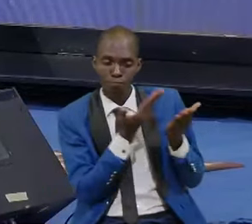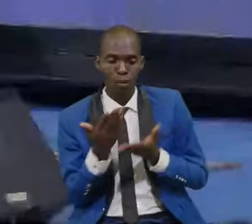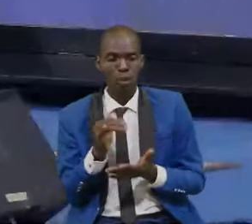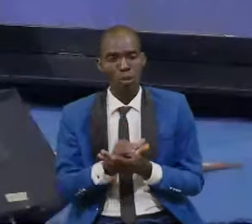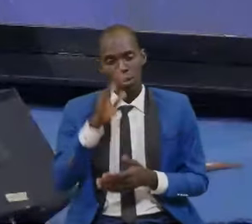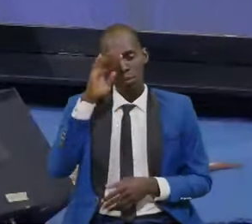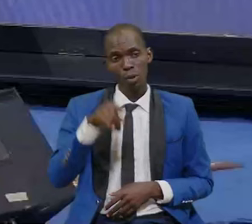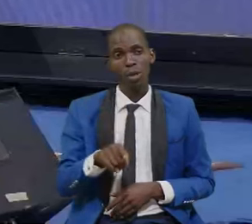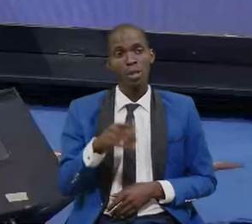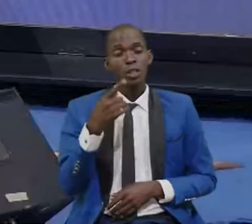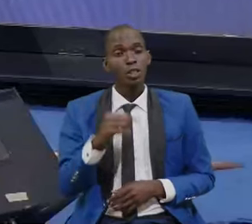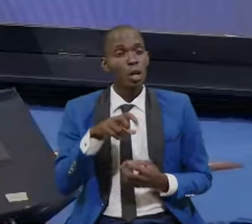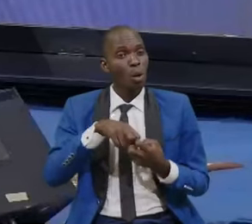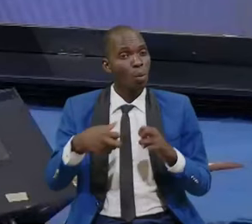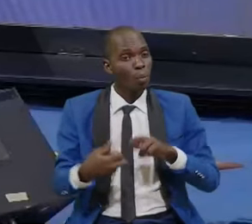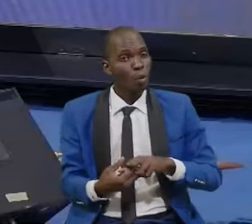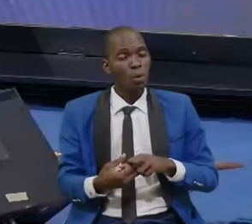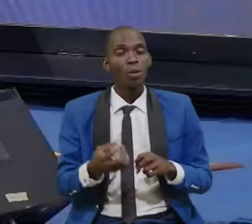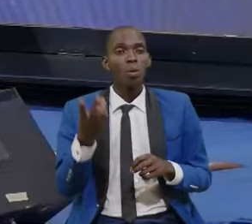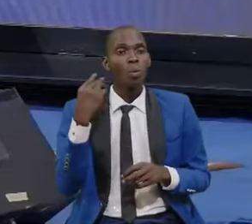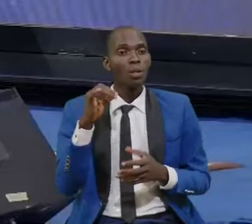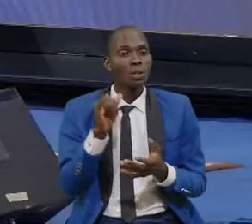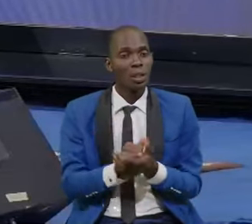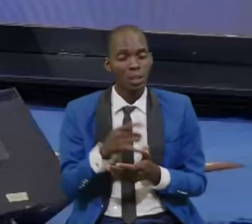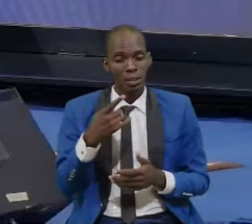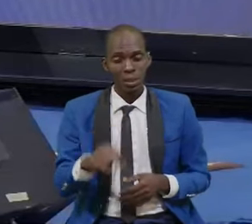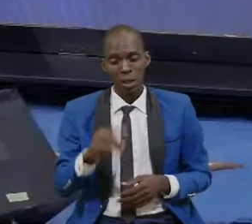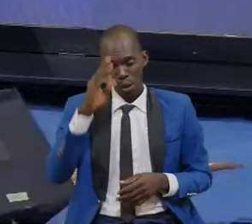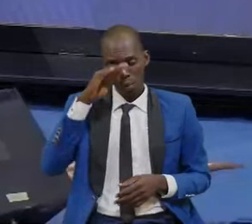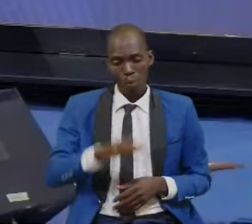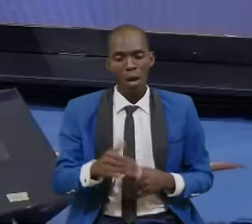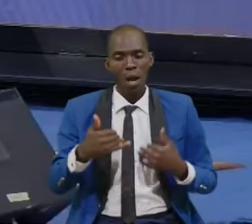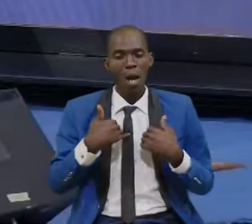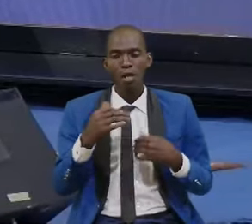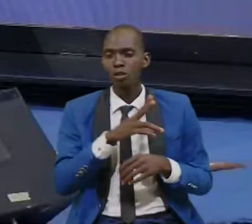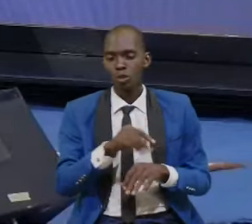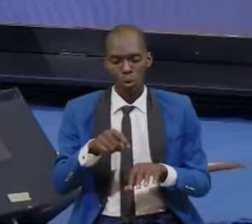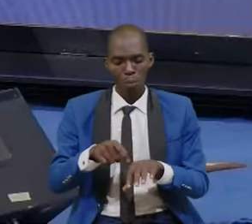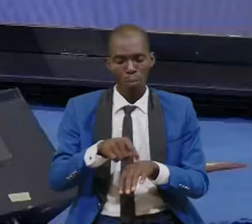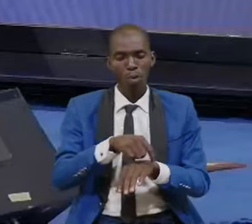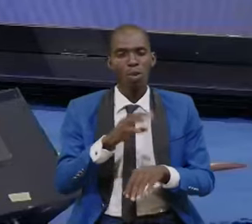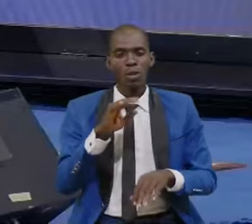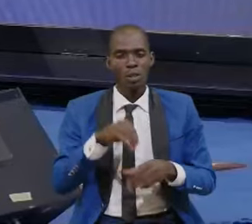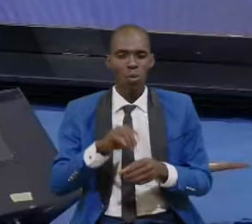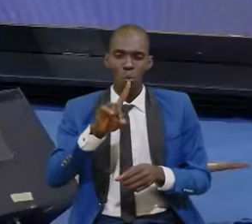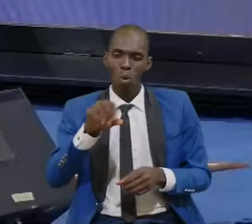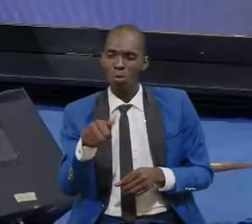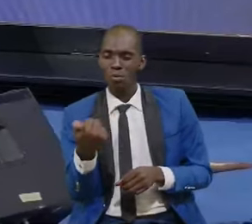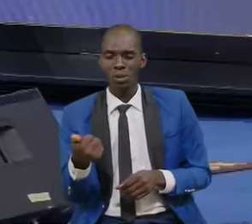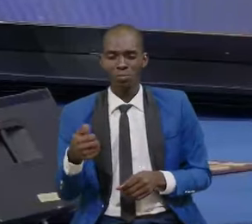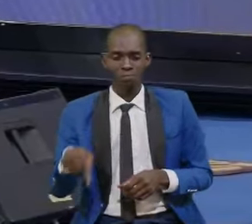Le problème était... Le garçon n'avait pas d'os dans un pied. C'était simplement la chair.